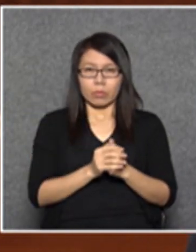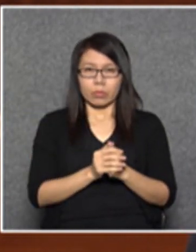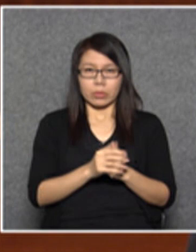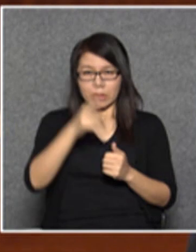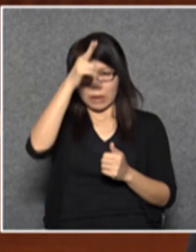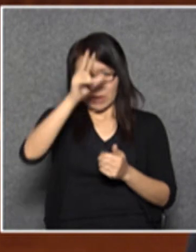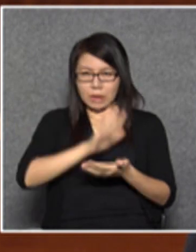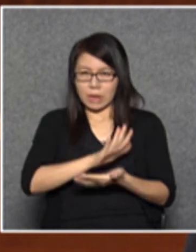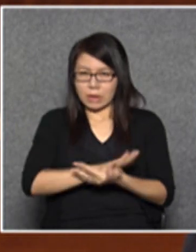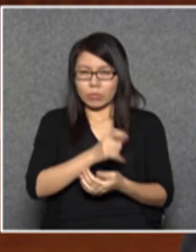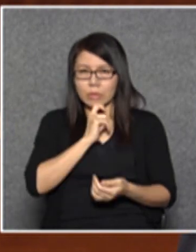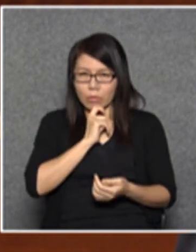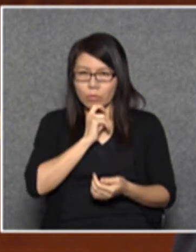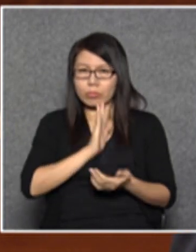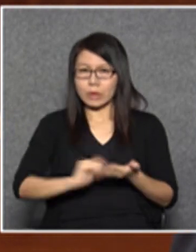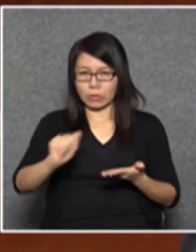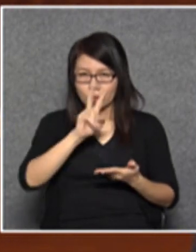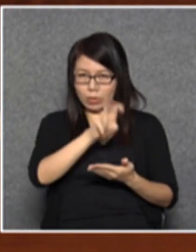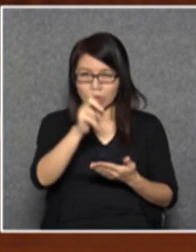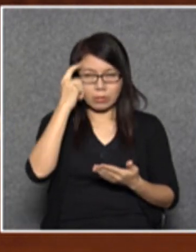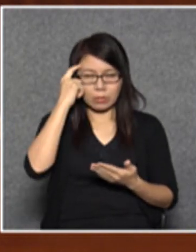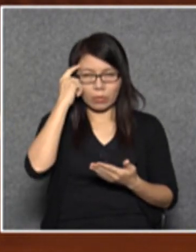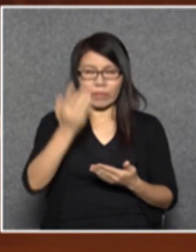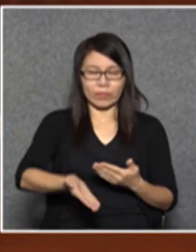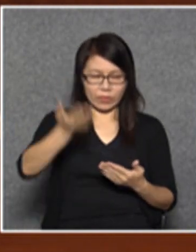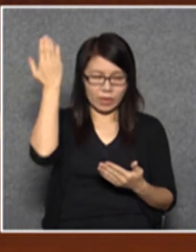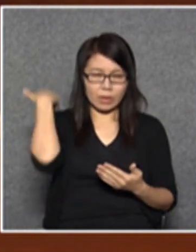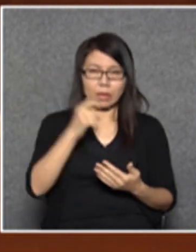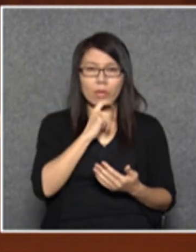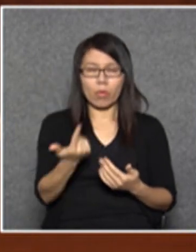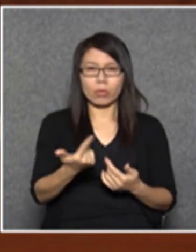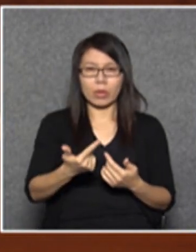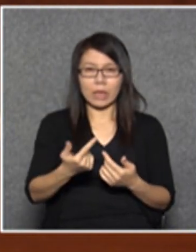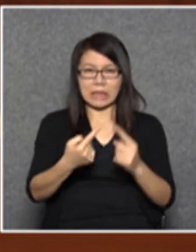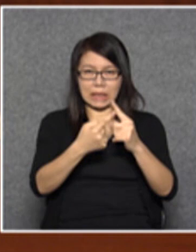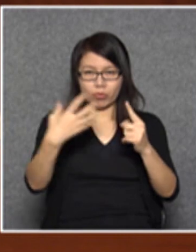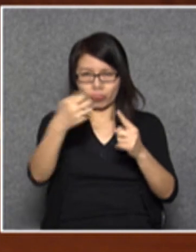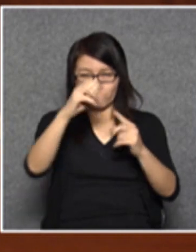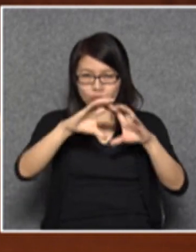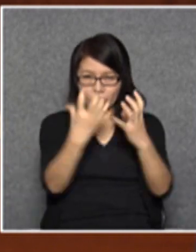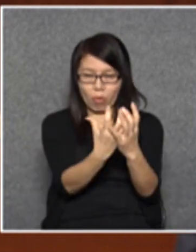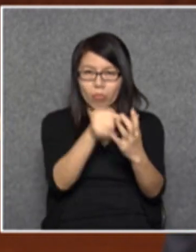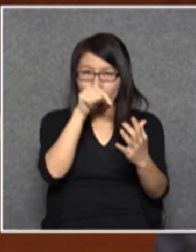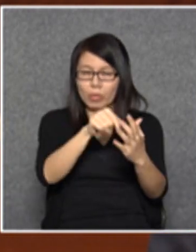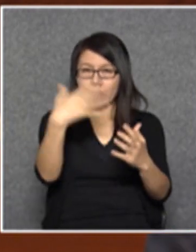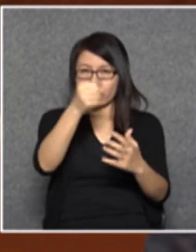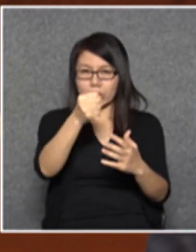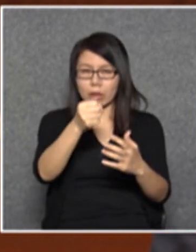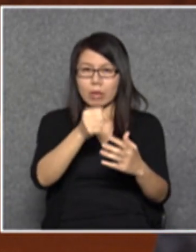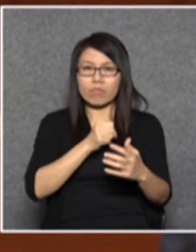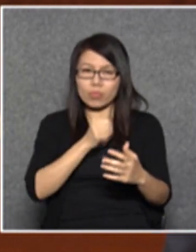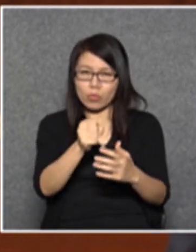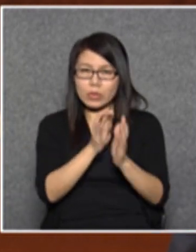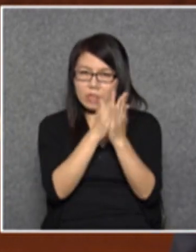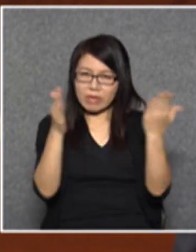驗的話，一定清楚當時一個大的泛民大黨的主席在接受媒體的訪問的時